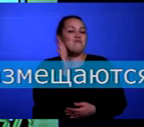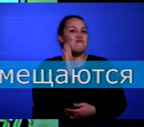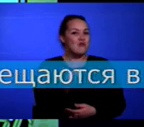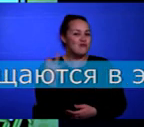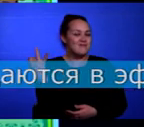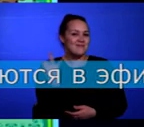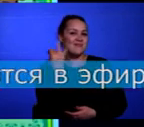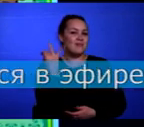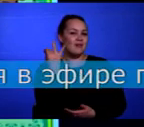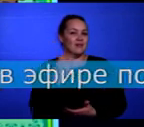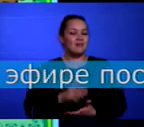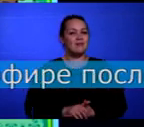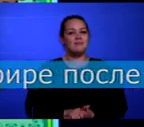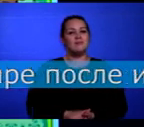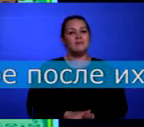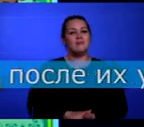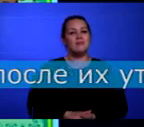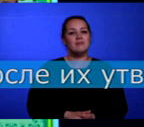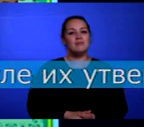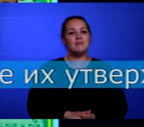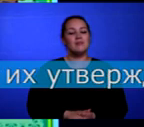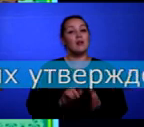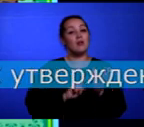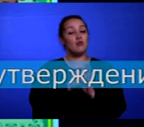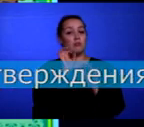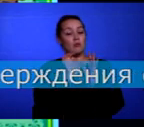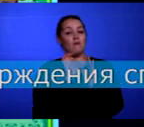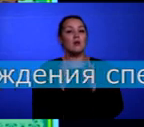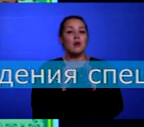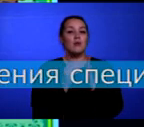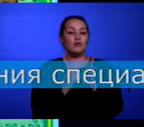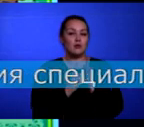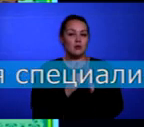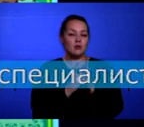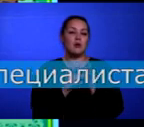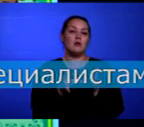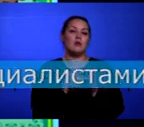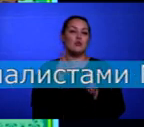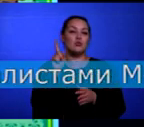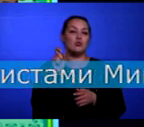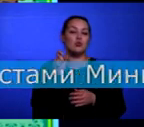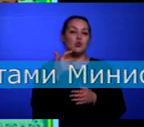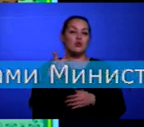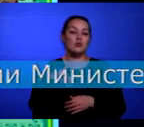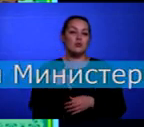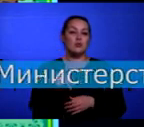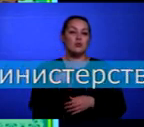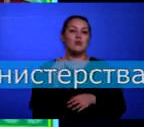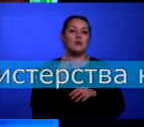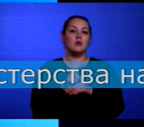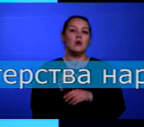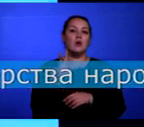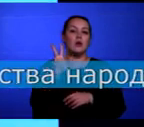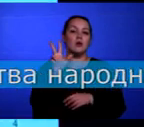интересно начнем с проверки домашнего задания на странице 130 упражнения